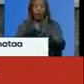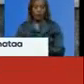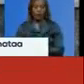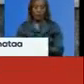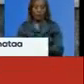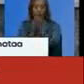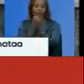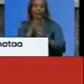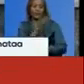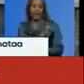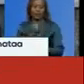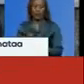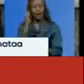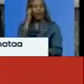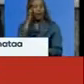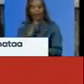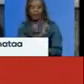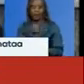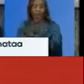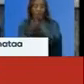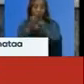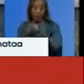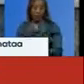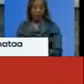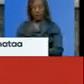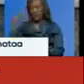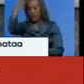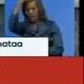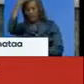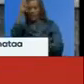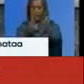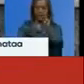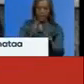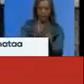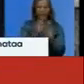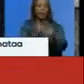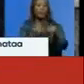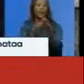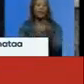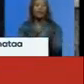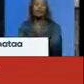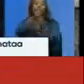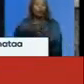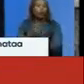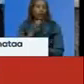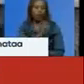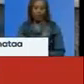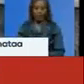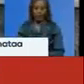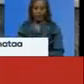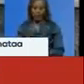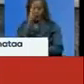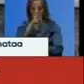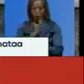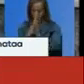ያለ ነጻነት አይታሰብም። ነጻነት ከመንግሥት ለሕዝብ የሚበረከት ስጦታም አይደለም፣ ከሰብአዊ